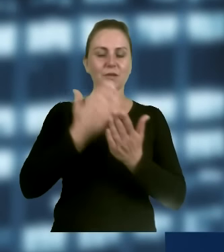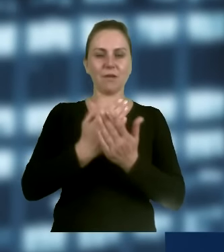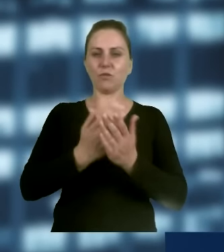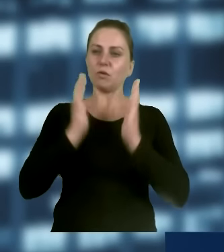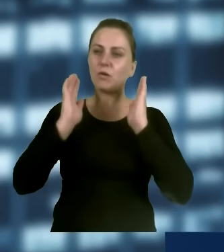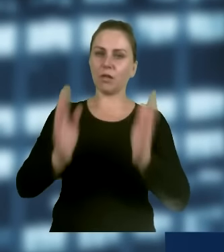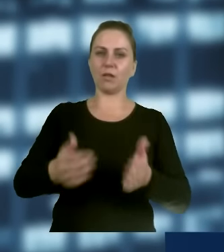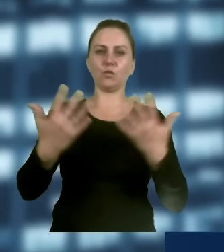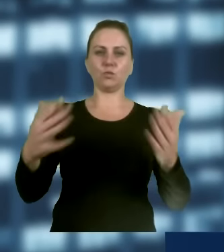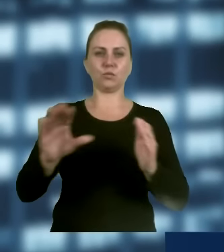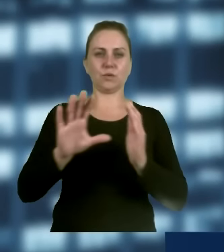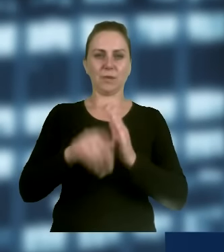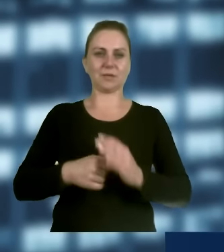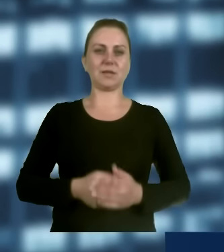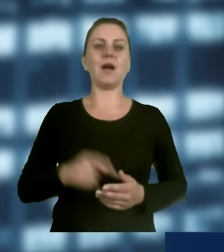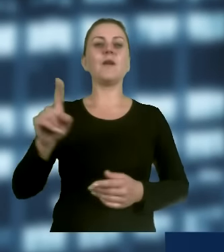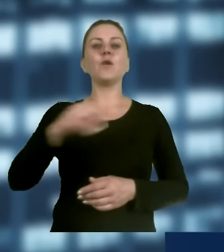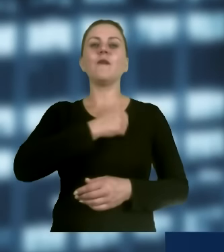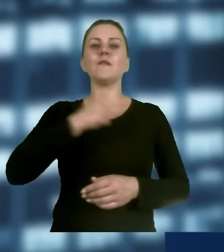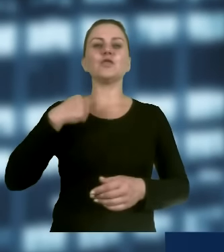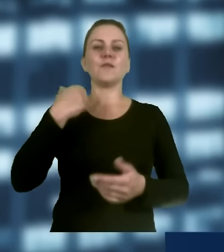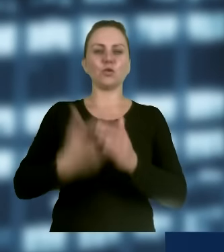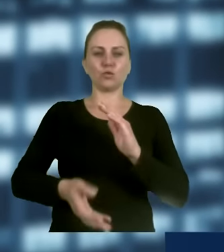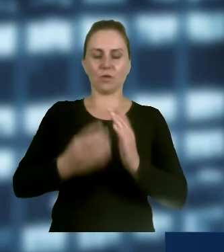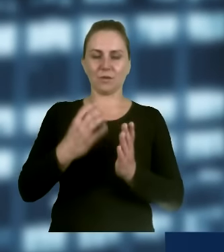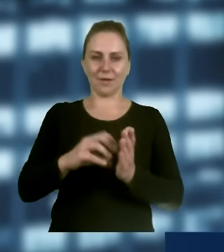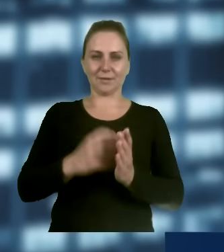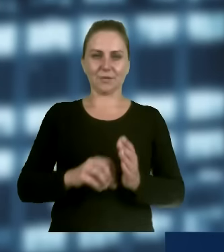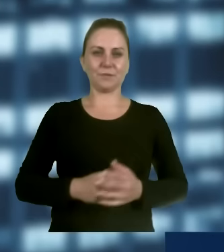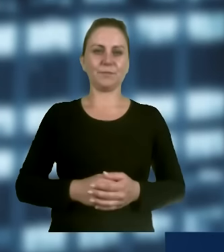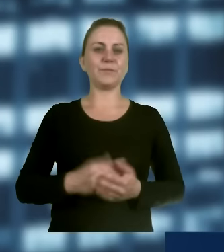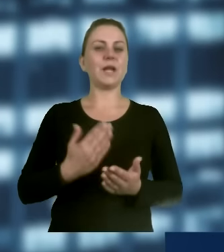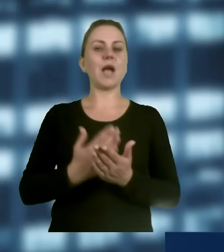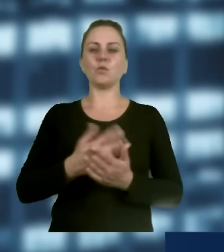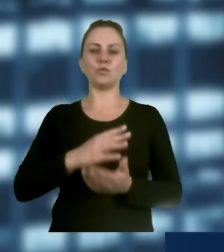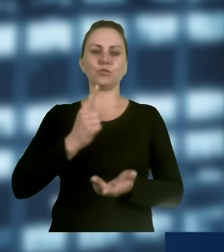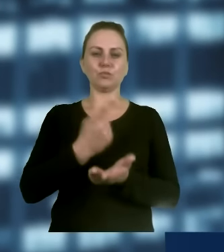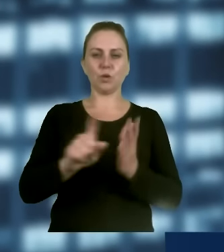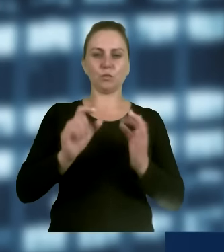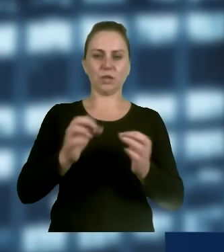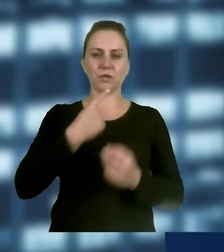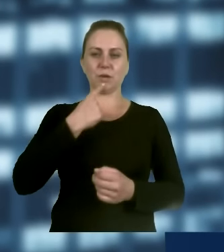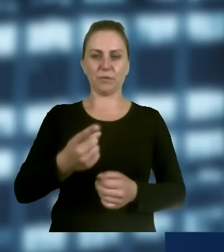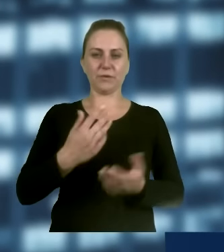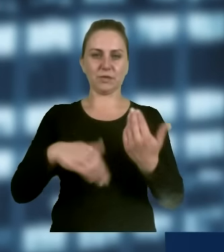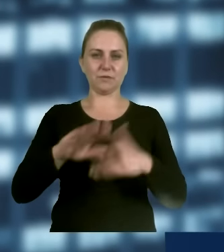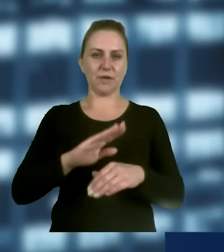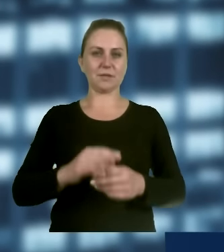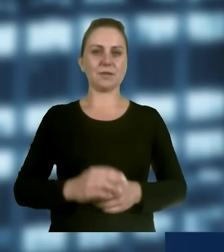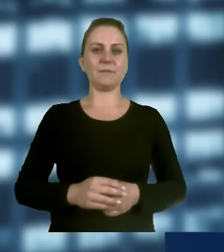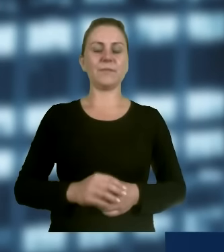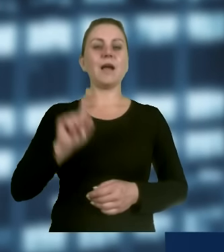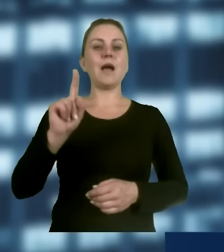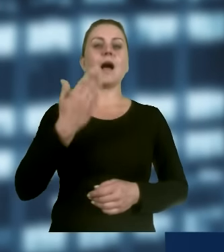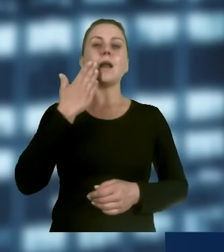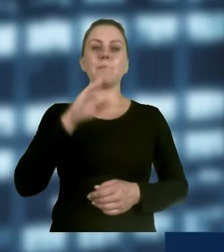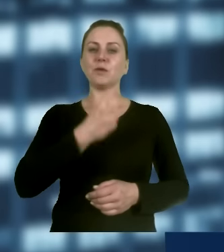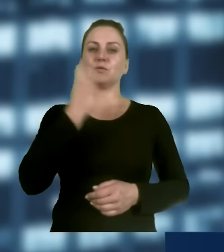Ta warszawka to w ogóle szkoda gadać. Ja już nie zdążę nic na ten temat państwu powiedzieć dzisiaj, ale z bardzo ciekawą